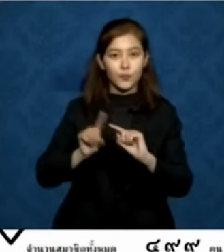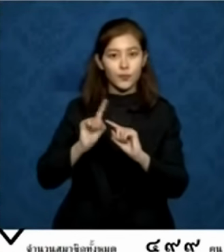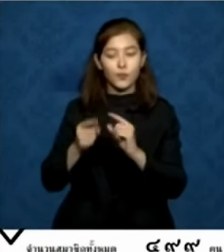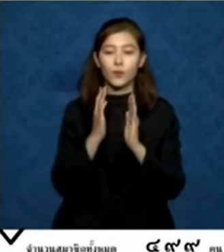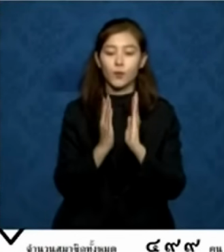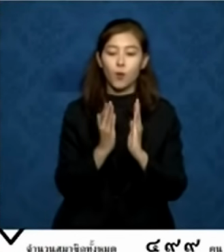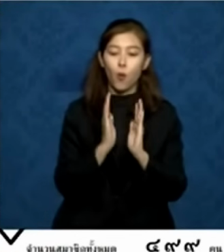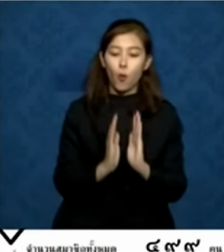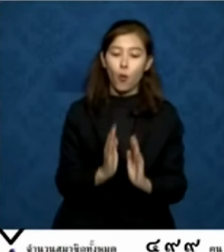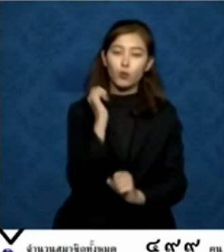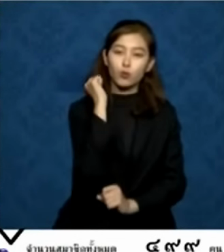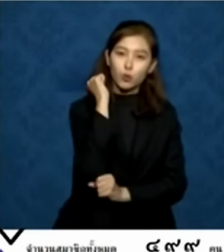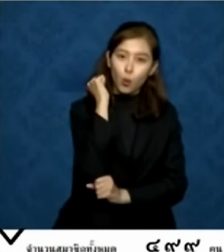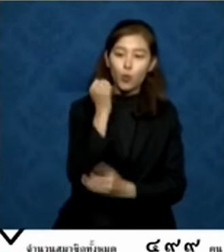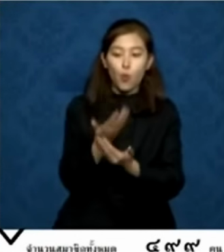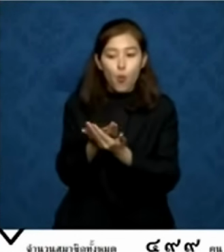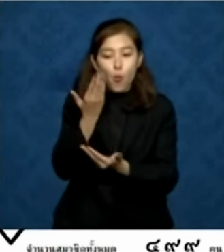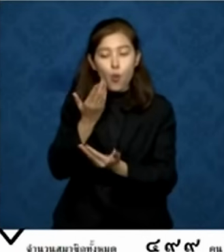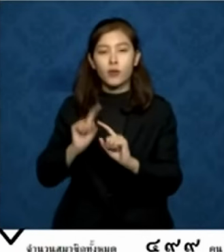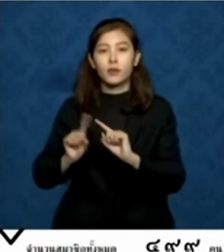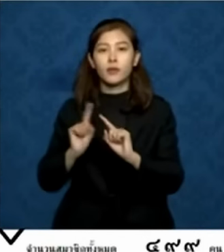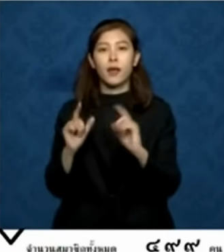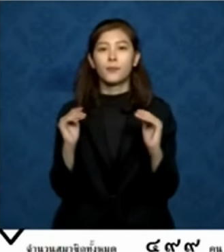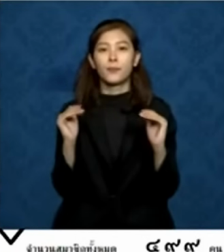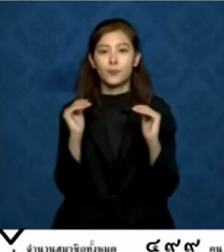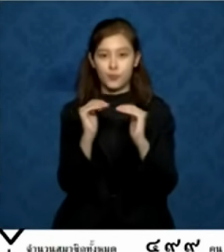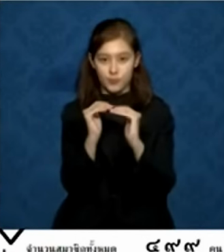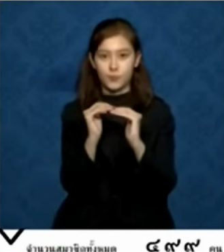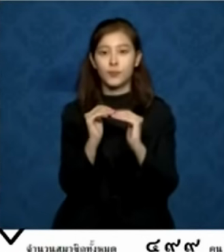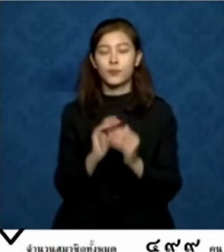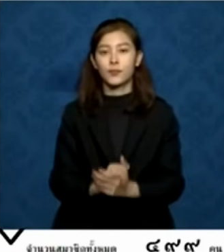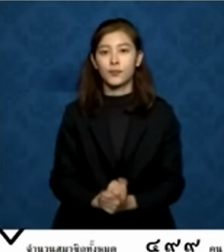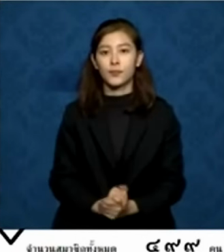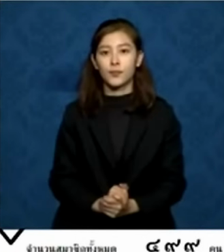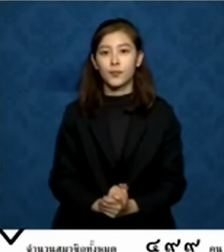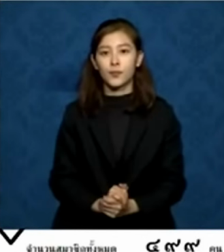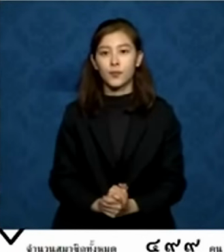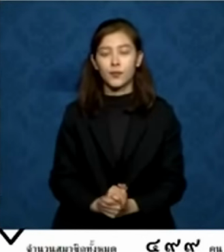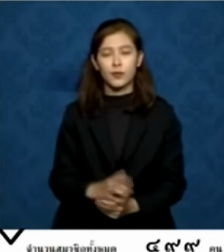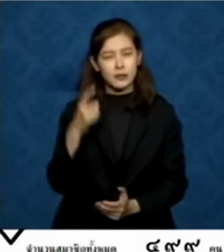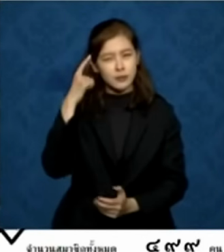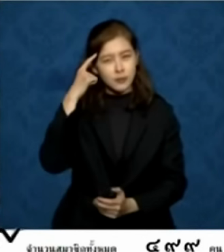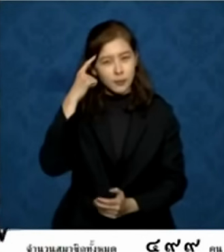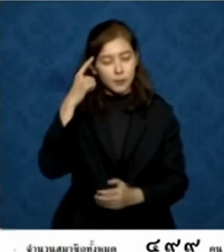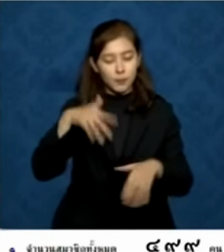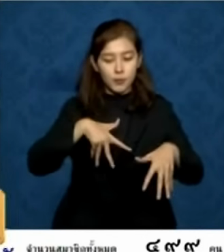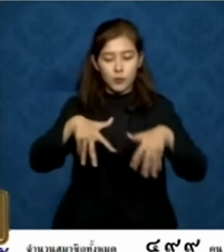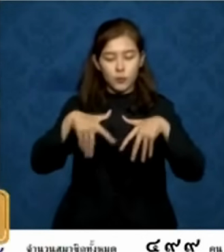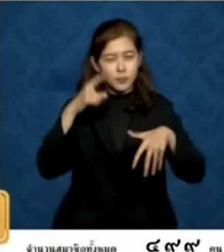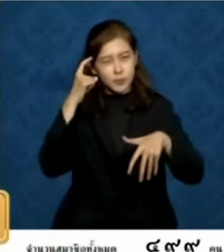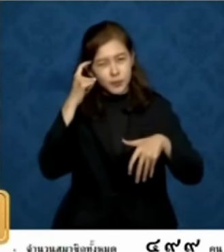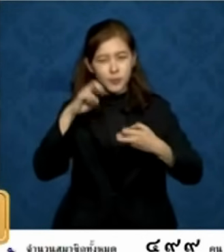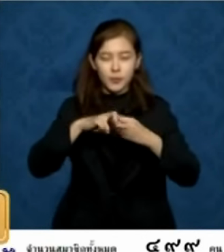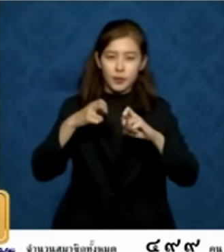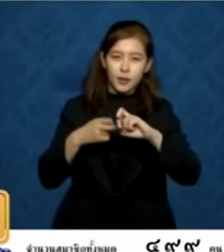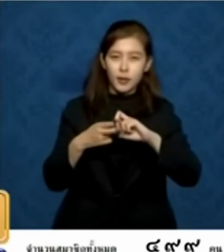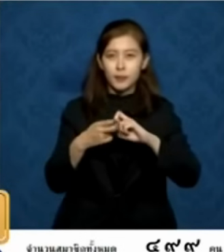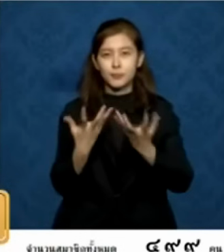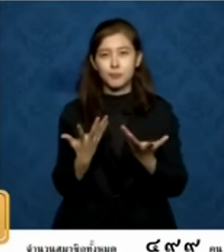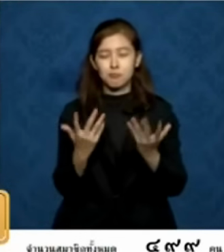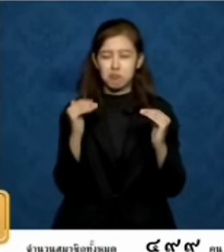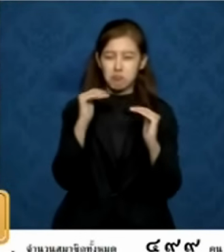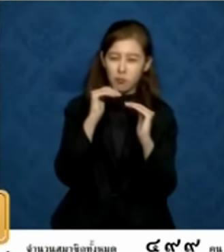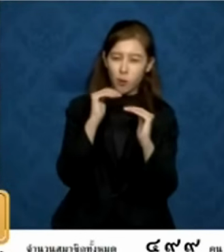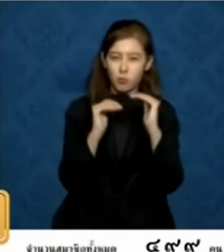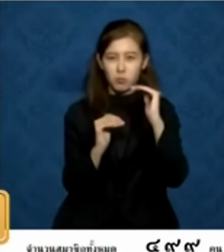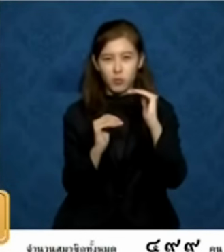ริงประชาชนจะต้องไม่กังวลเรื่องความมั่นคงใดๆเพราะรัฐจะดูแลอย่างครบวงจ